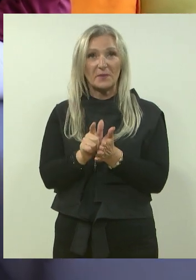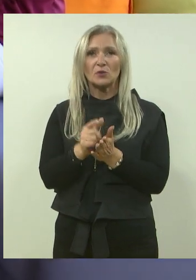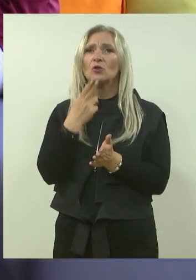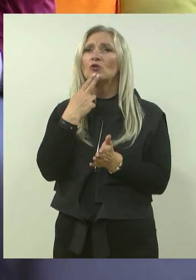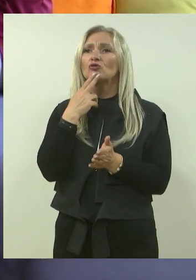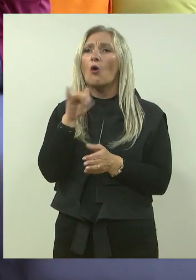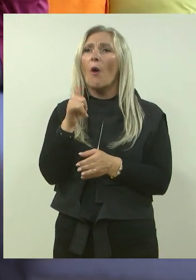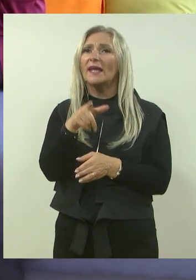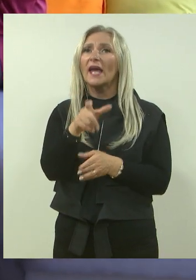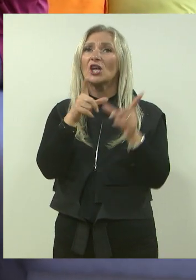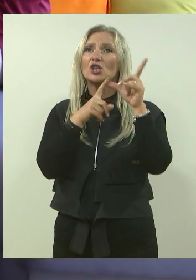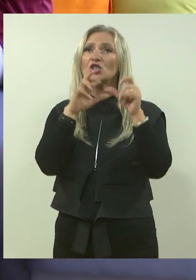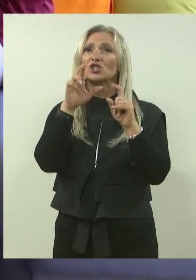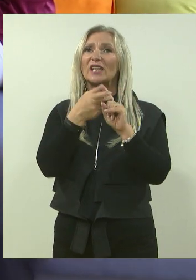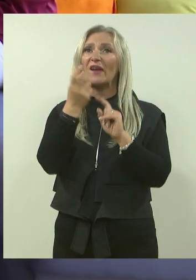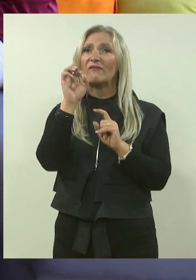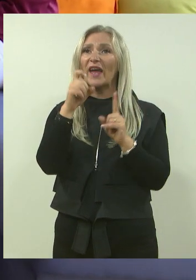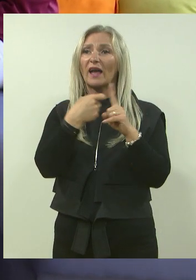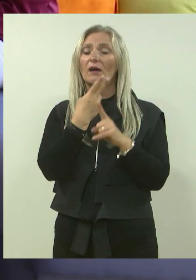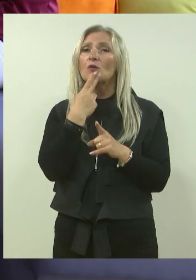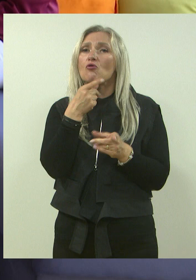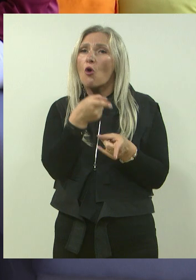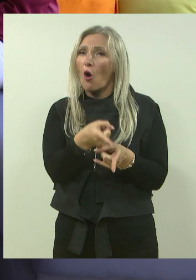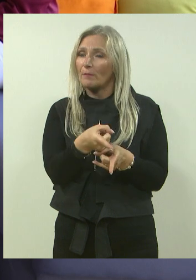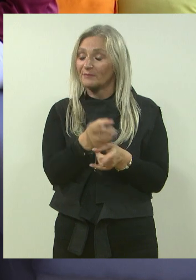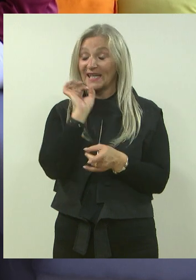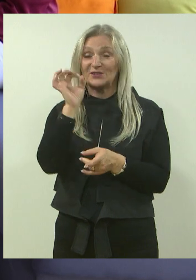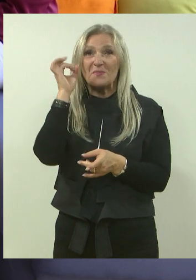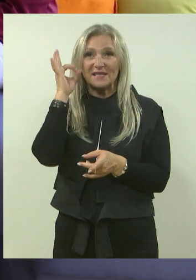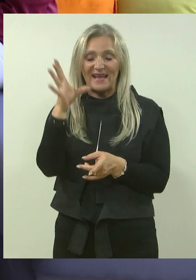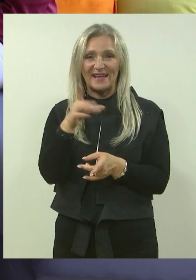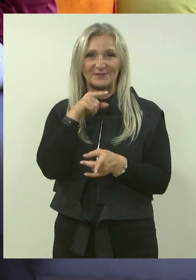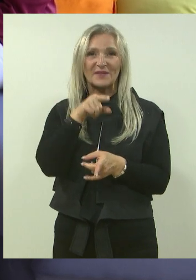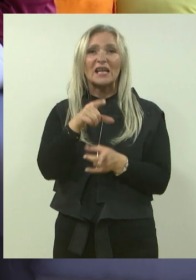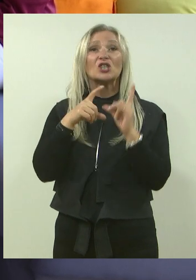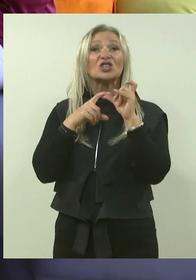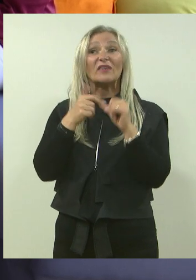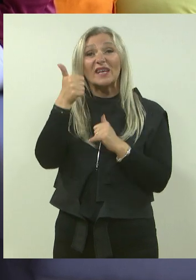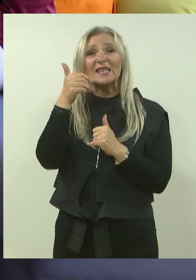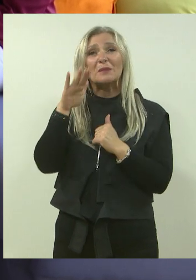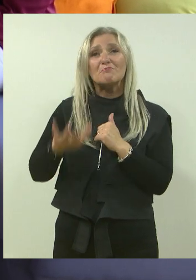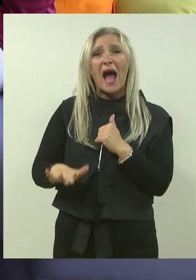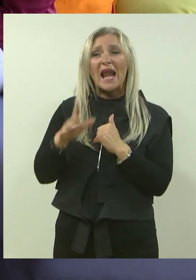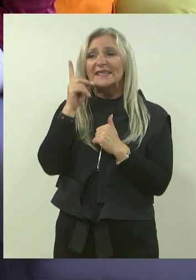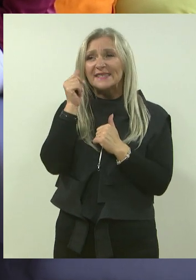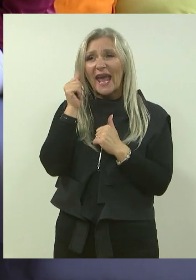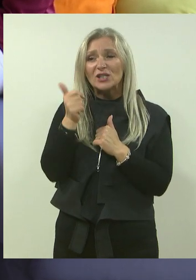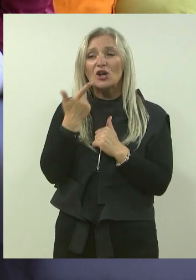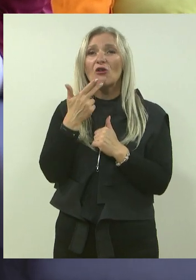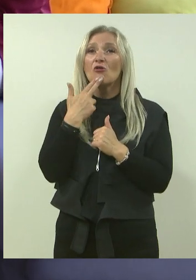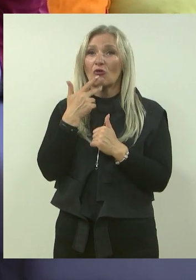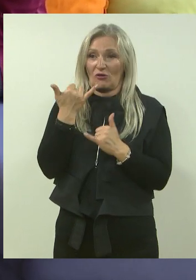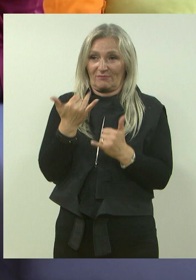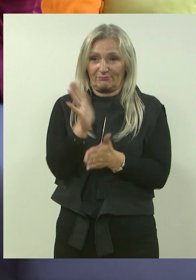Štefek? Evo, dobar dan i vama, hvala na pozivu. Pa Štefek je evo jedan mali dječak koji tek kreće u prvi razred